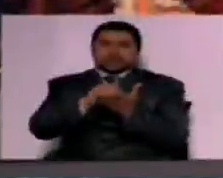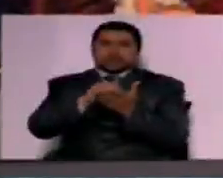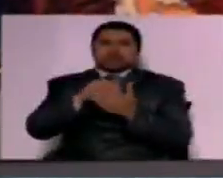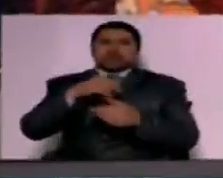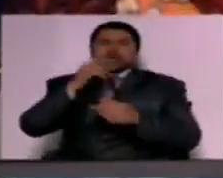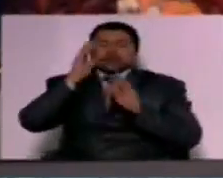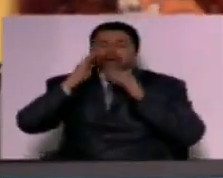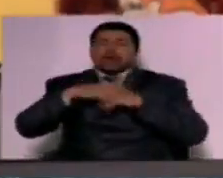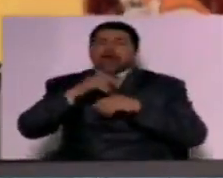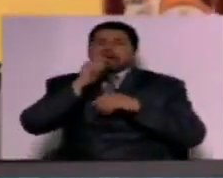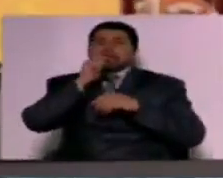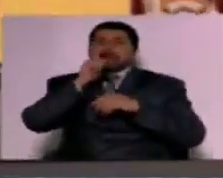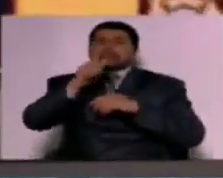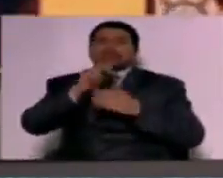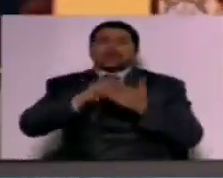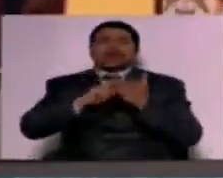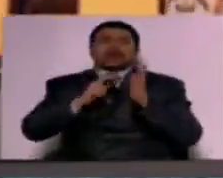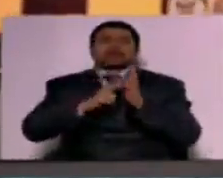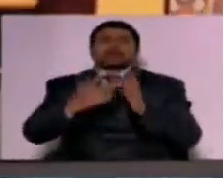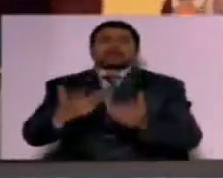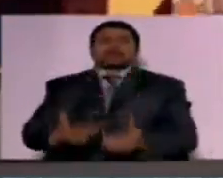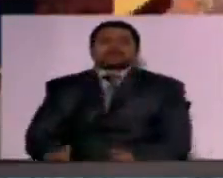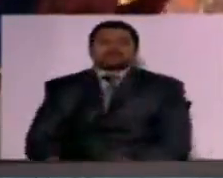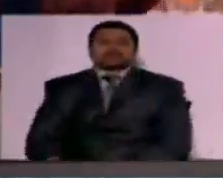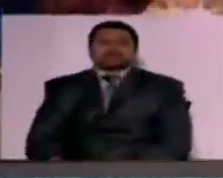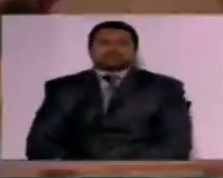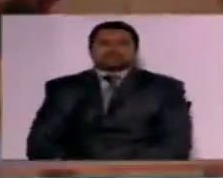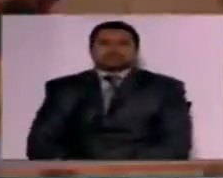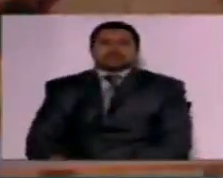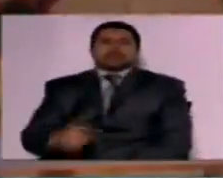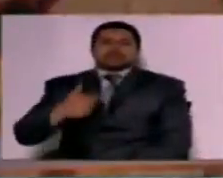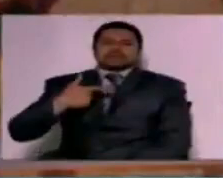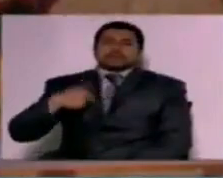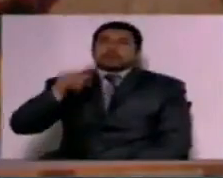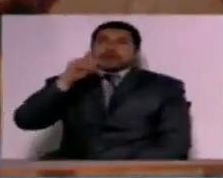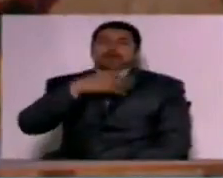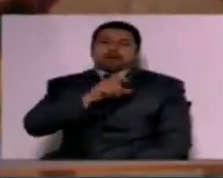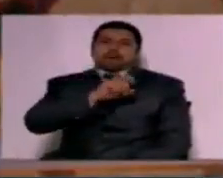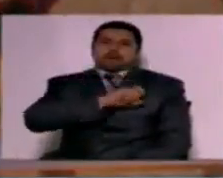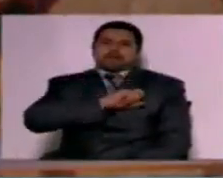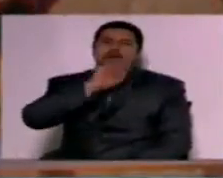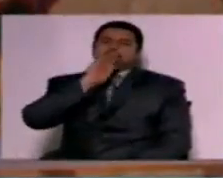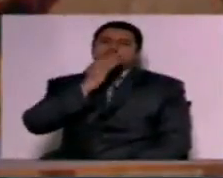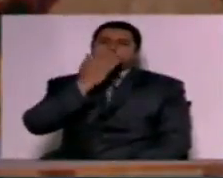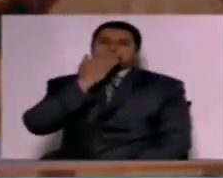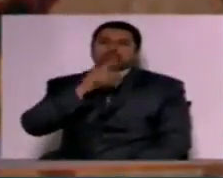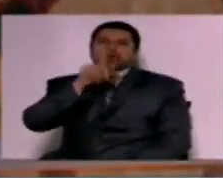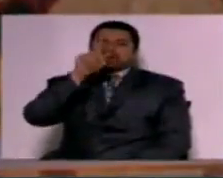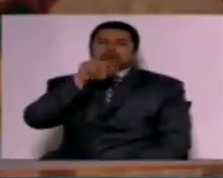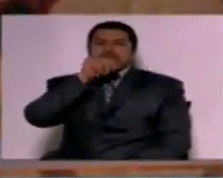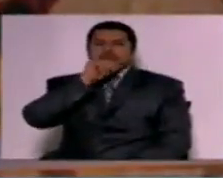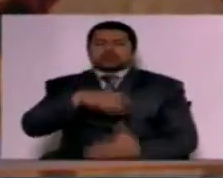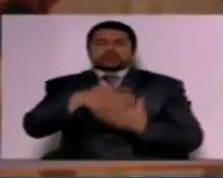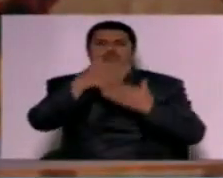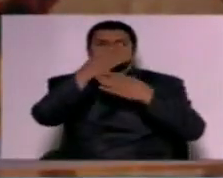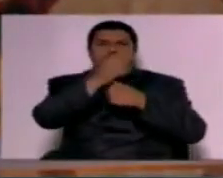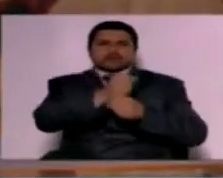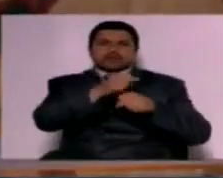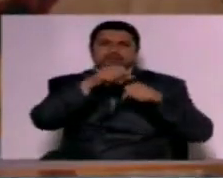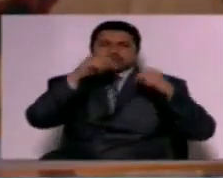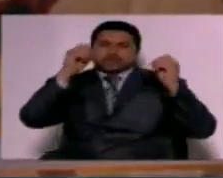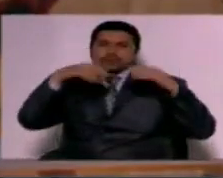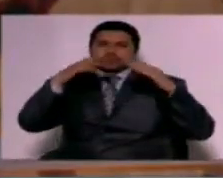حكم صلاة عيد الفطر وكيفية أدائها فضيلة الدكتور؟ بسم الله الرحمن الرحيم، الحمد لله والصلاة والسلام على